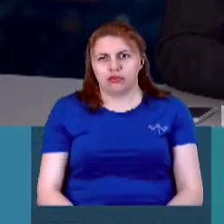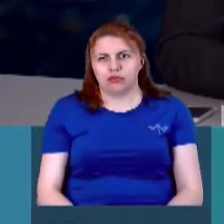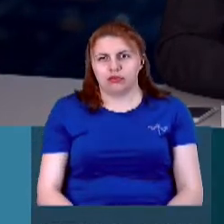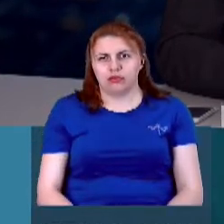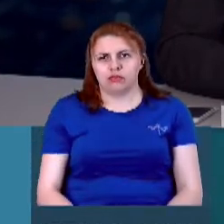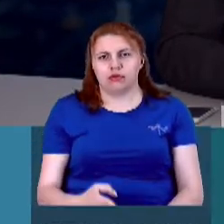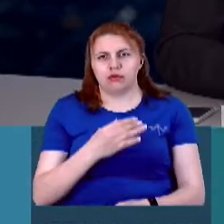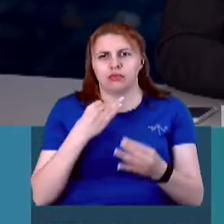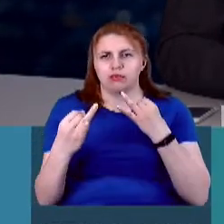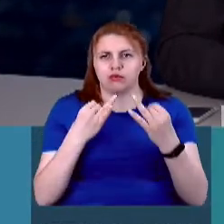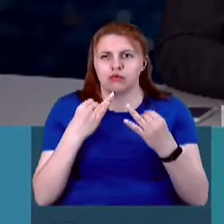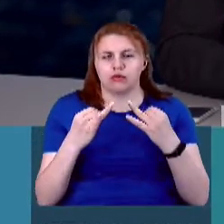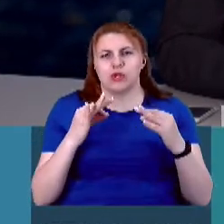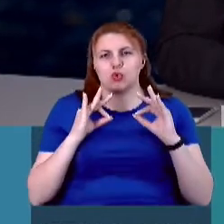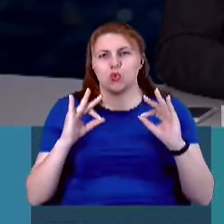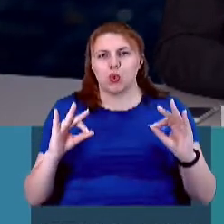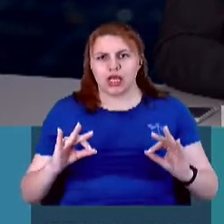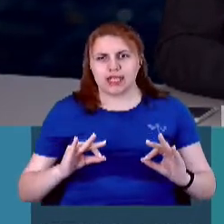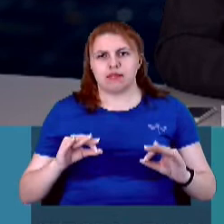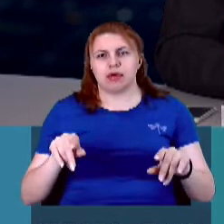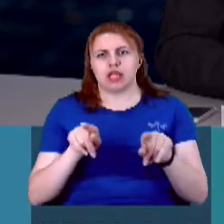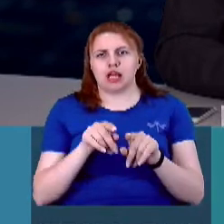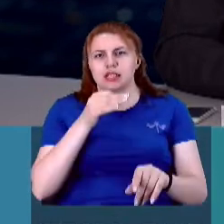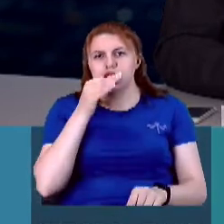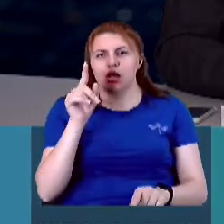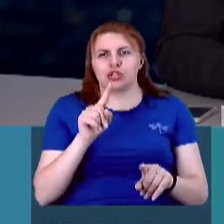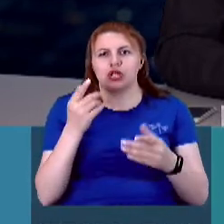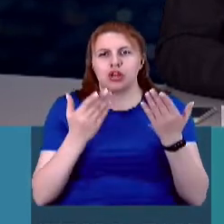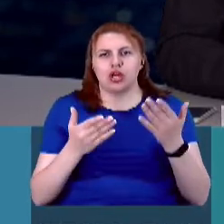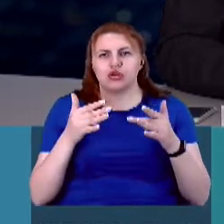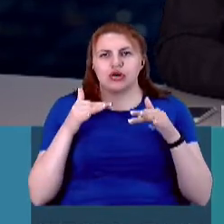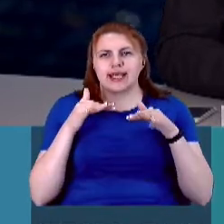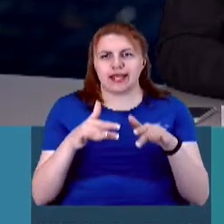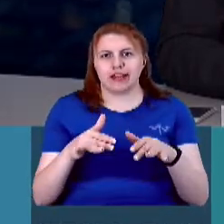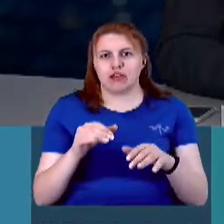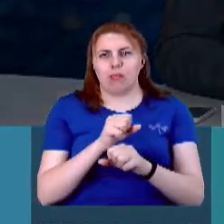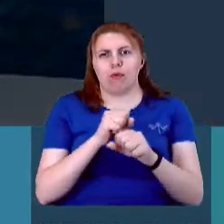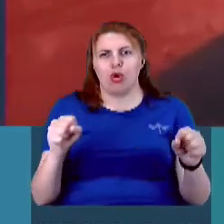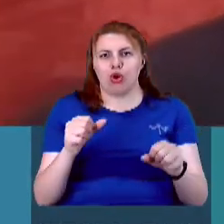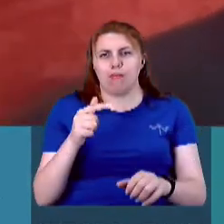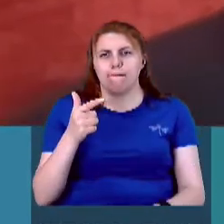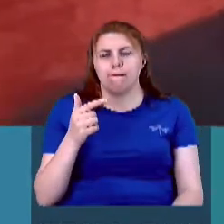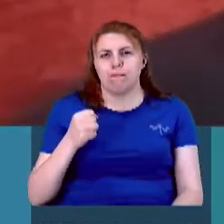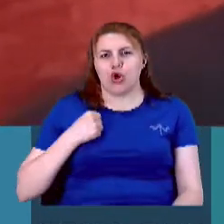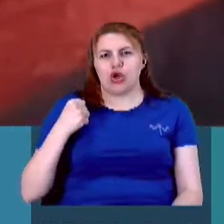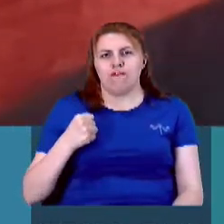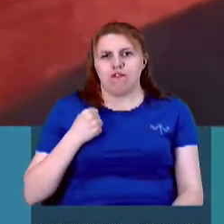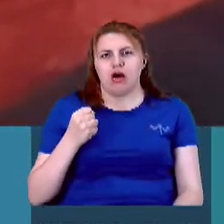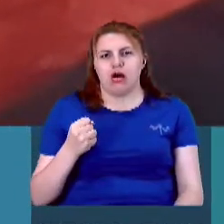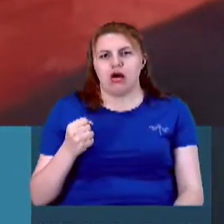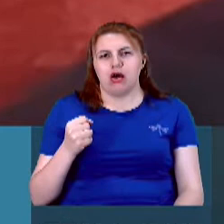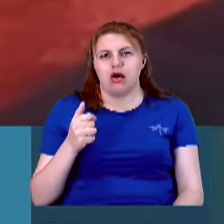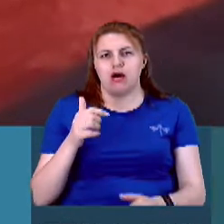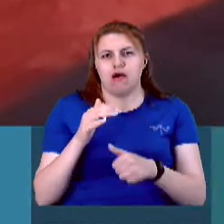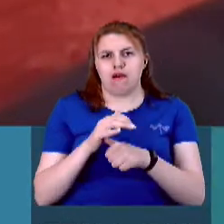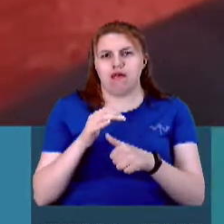консультувалися з юристами, і вони сказали, якщо тут задіяна бойова граната, а чоловік Валентини, він був в АТО,